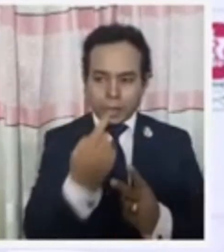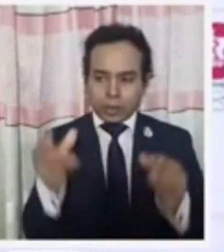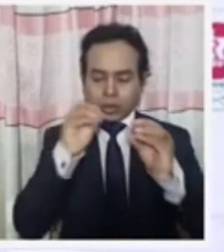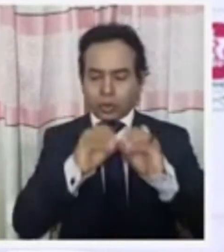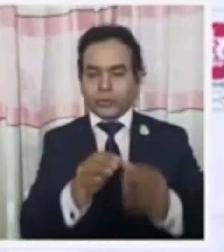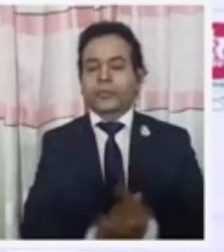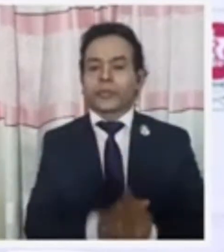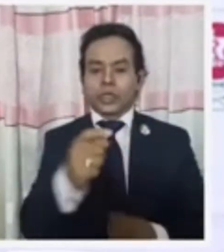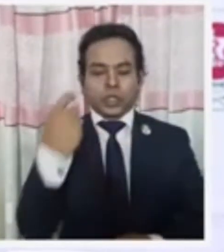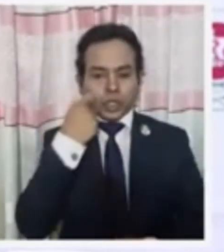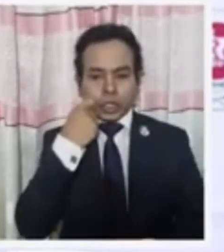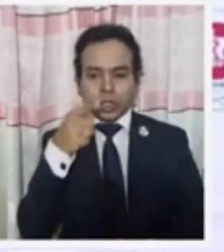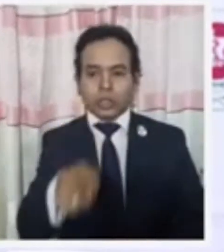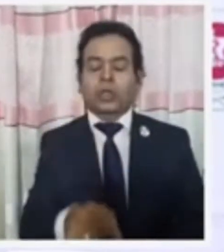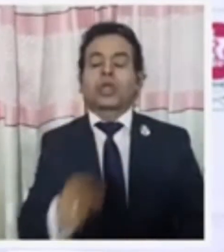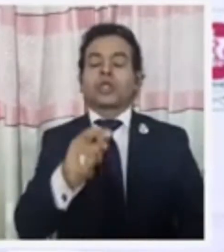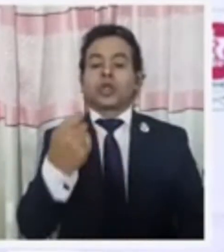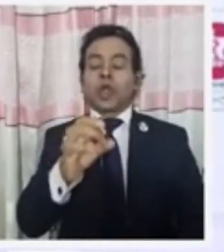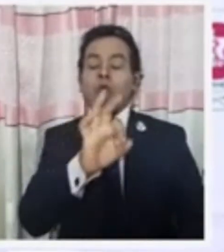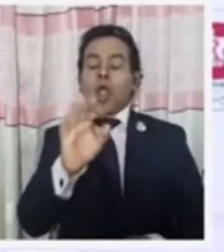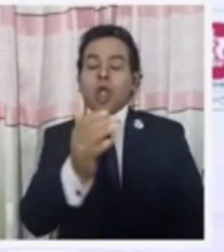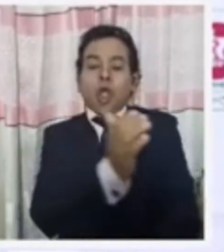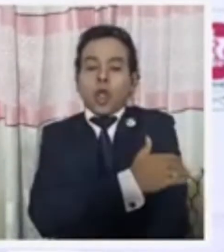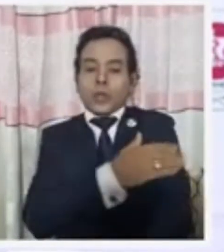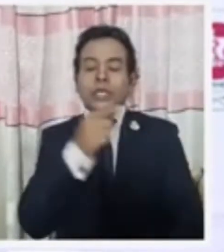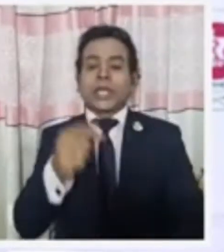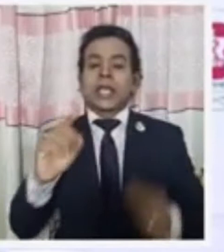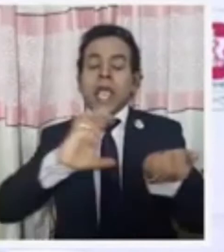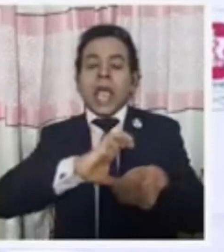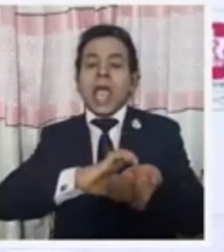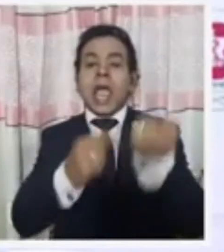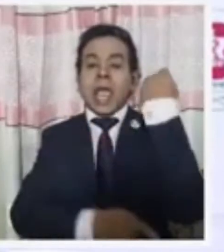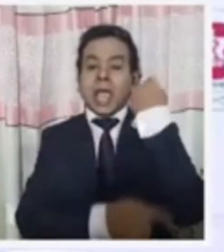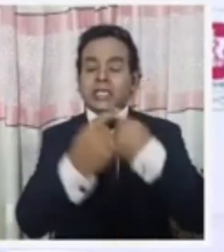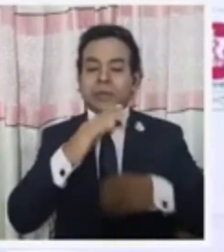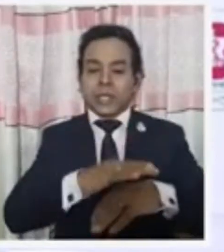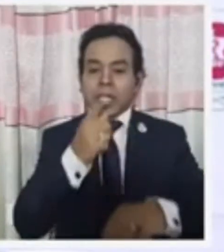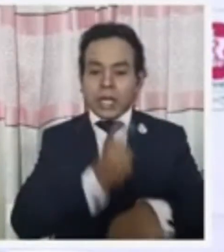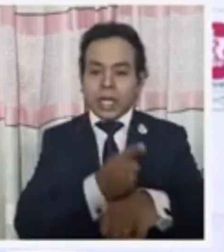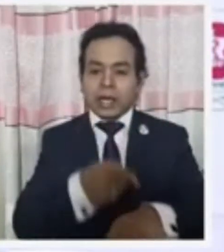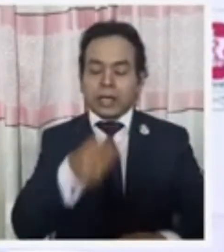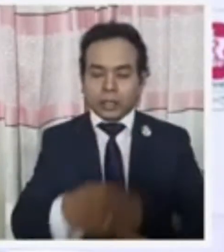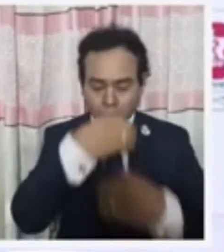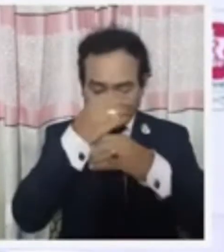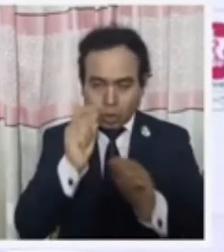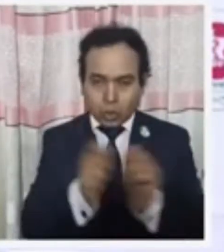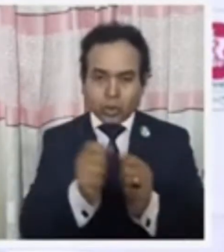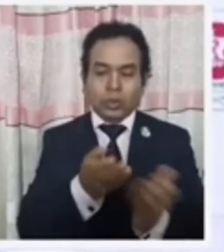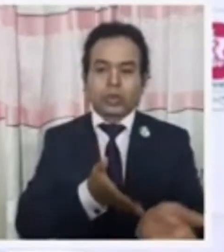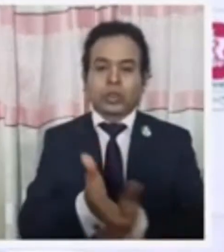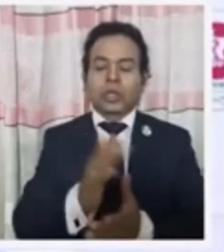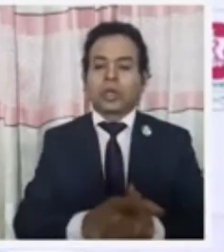আজ আরও দুটি পরীক্ষাগার সংযুক্ত হয়েছে, একটি সরকারি পর্যায়ে এবং একটি বেসরকারি পর্যায়ে। সরকারি পর্যায়ের পরীক্ষাগারটি সরকারি